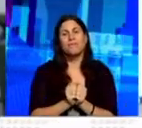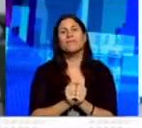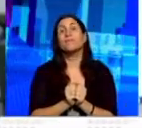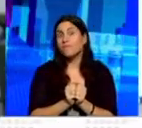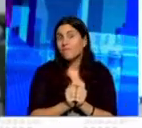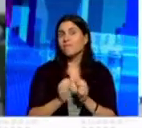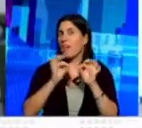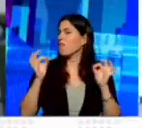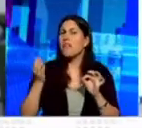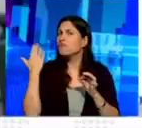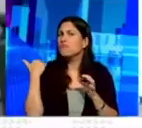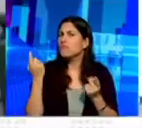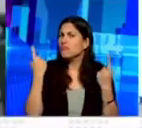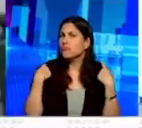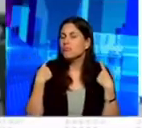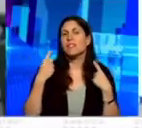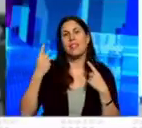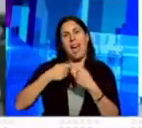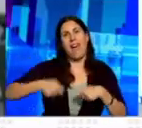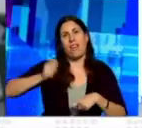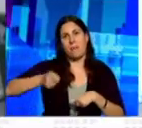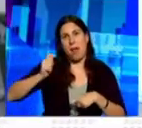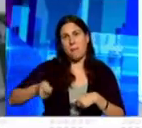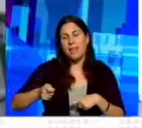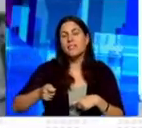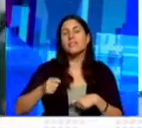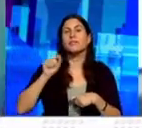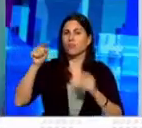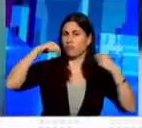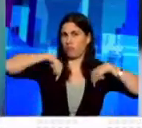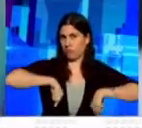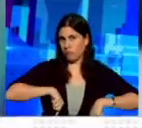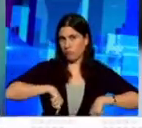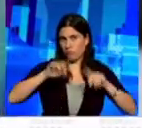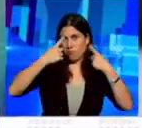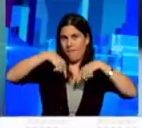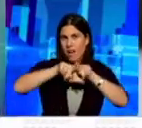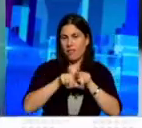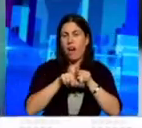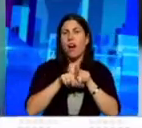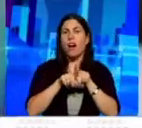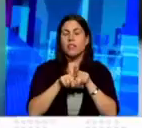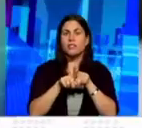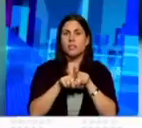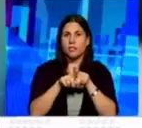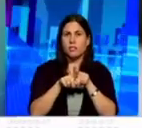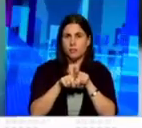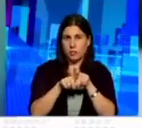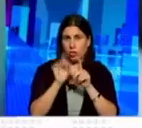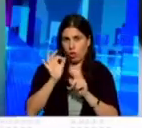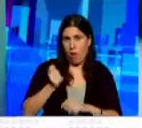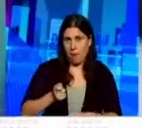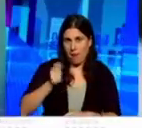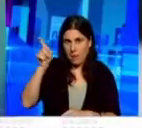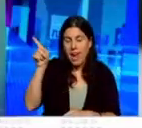האמת שזה התחיל מחבר פרלמנט שהוא גם וייס צ'ר בוועדה פורן אפיירס